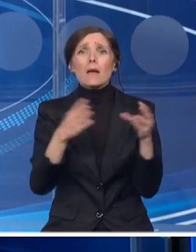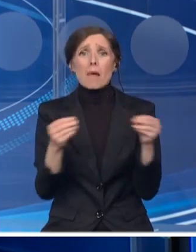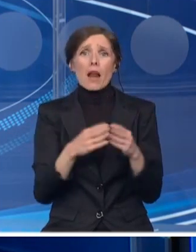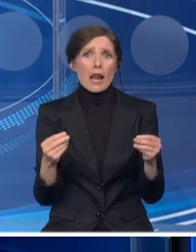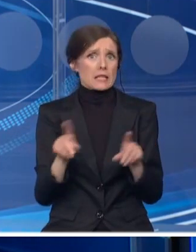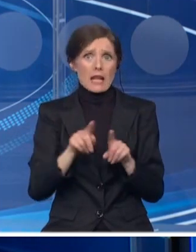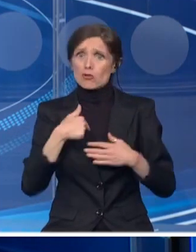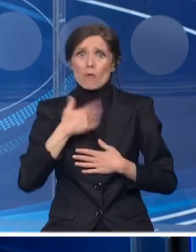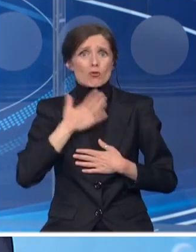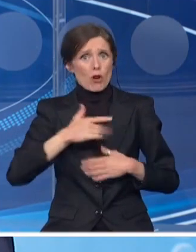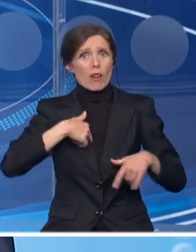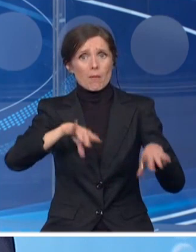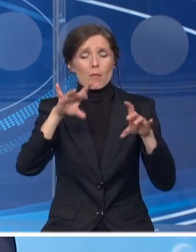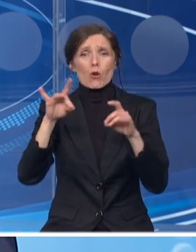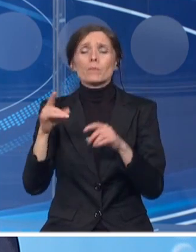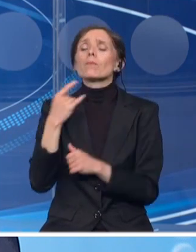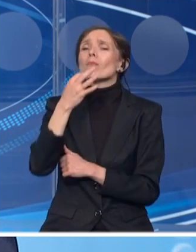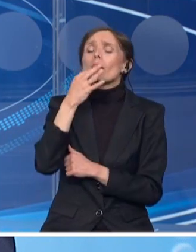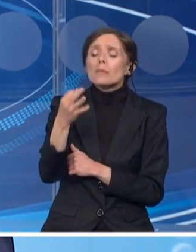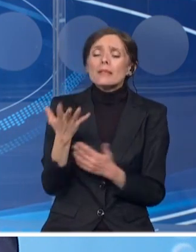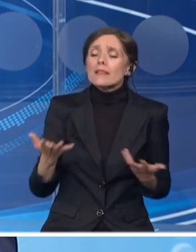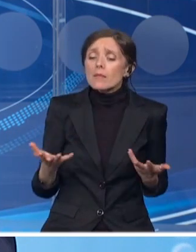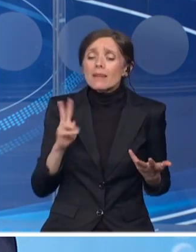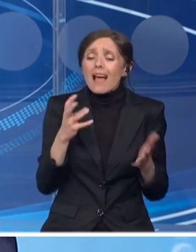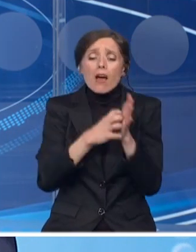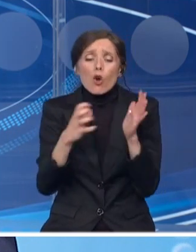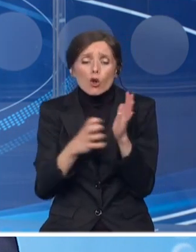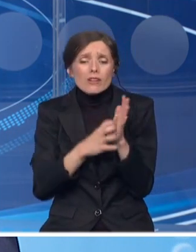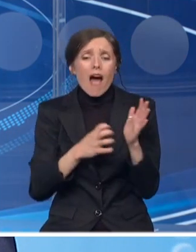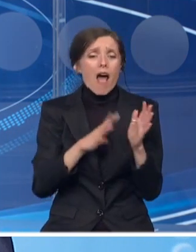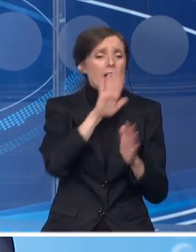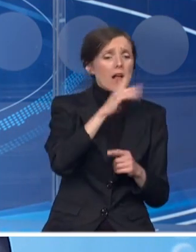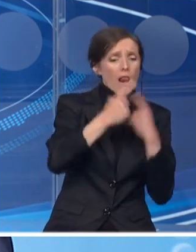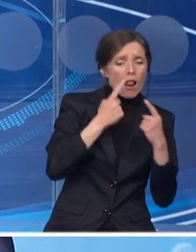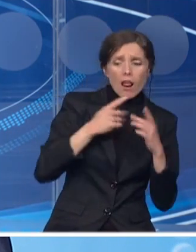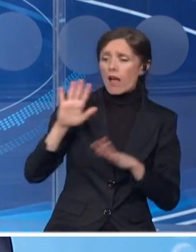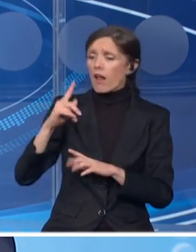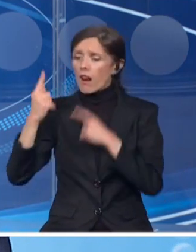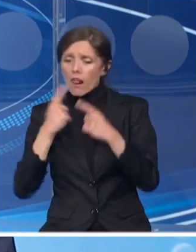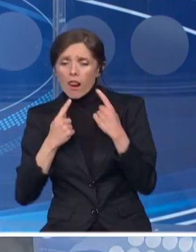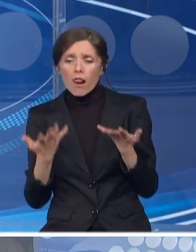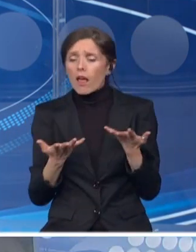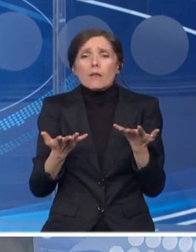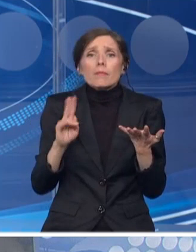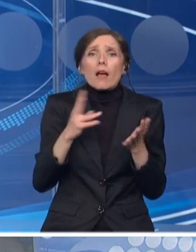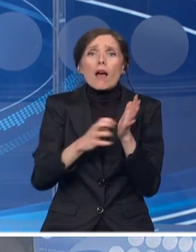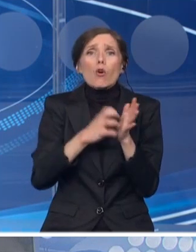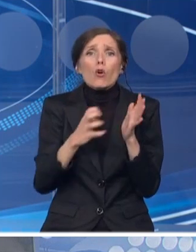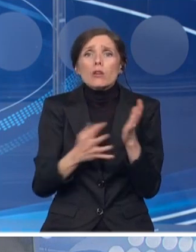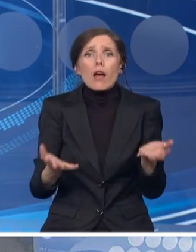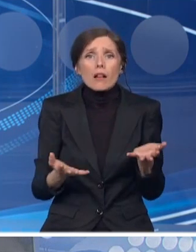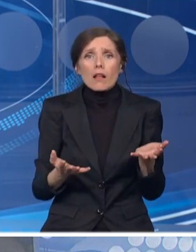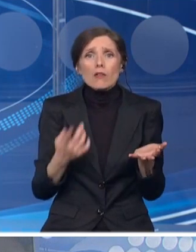Ali... Kako racionalno nastaviti sa ovakvom retorikom dalje? U kom smeru? Pa ne možemo da